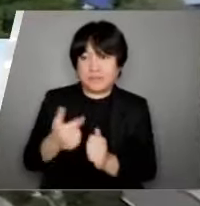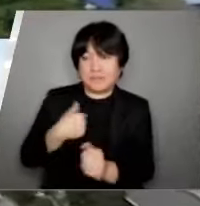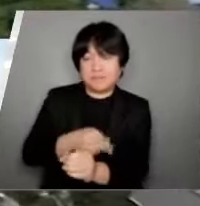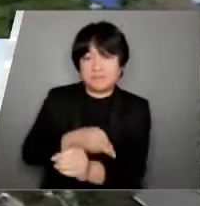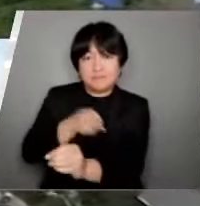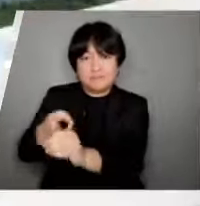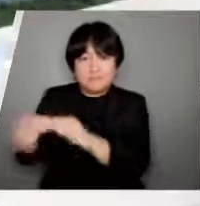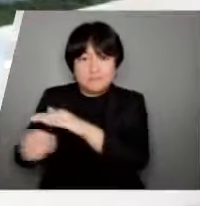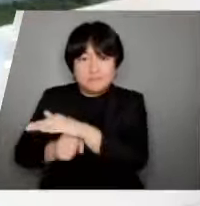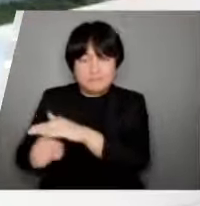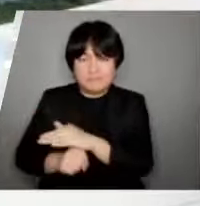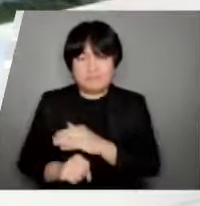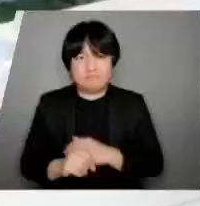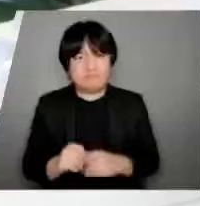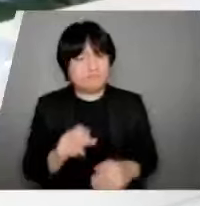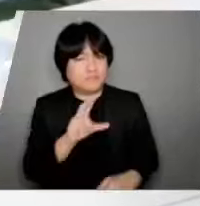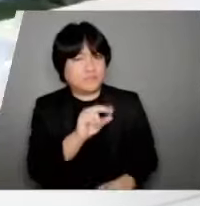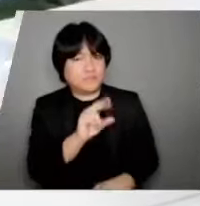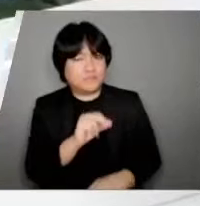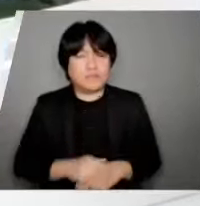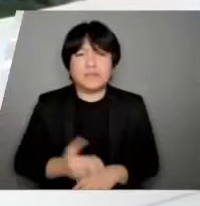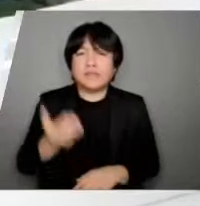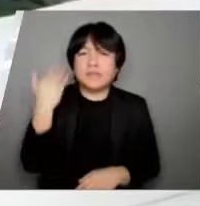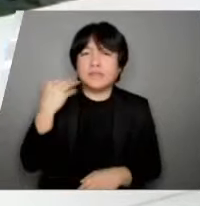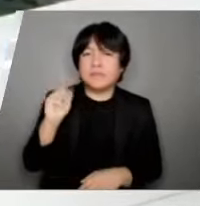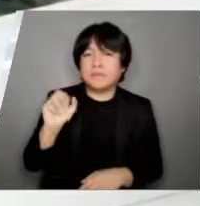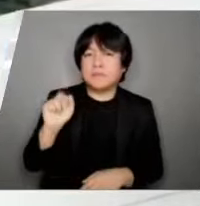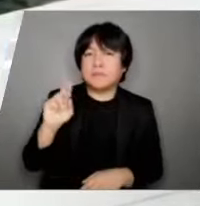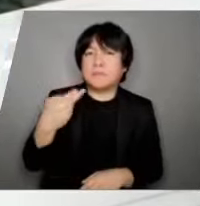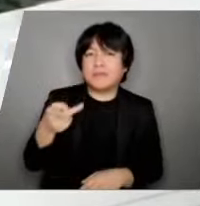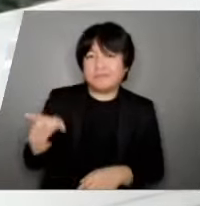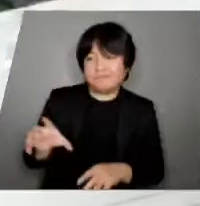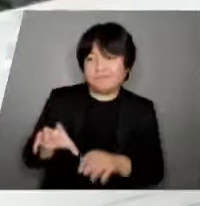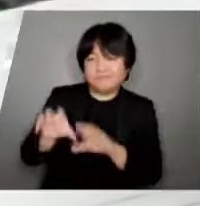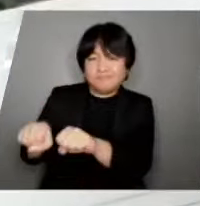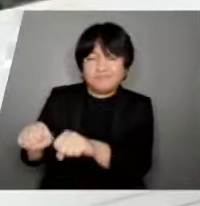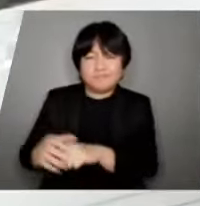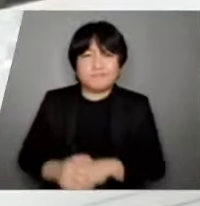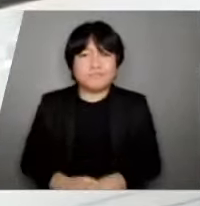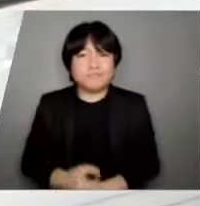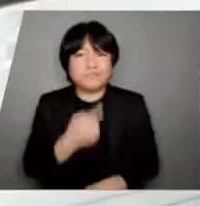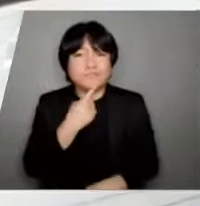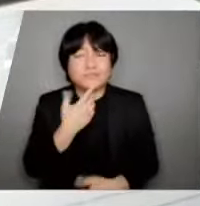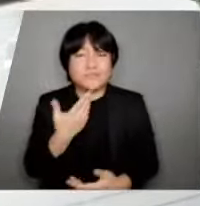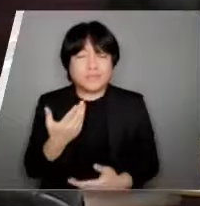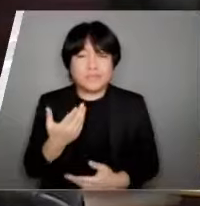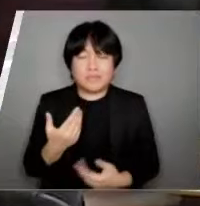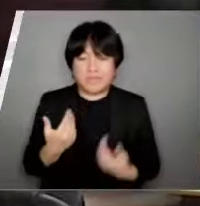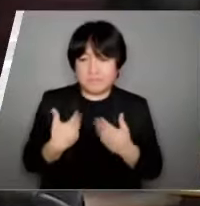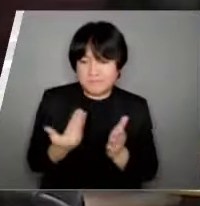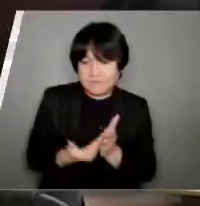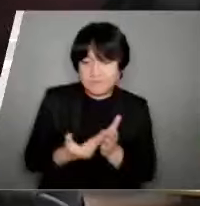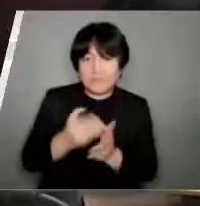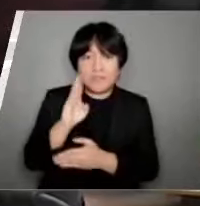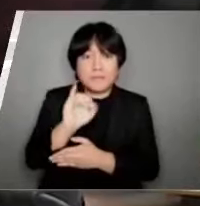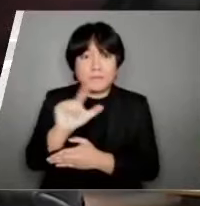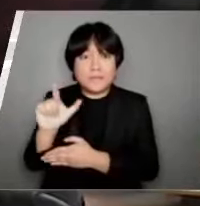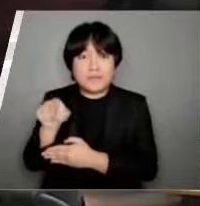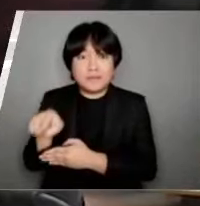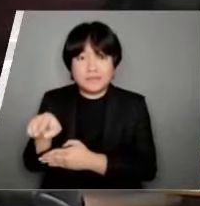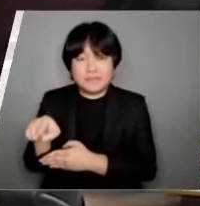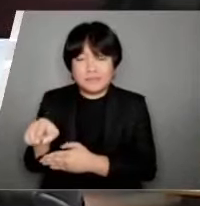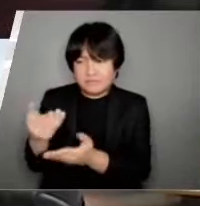noong Marso. Hinirong masasabing sapat na ebidensya ang electricity bill na nakapangalan sa kanya. Wala rin daw